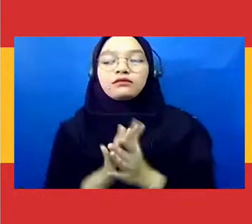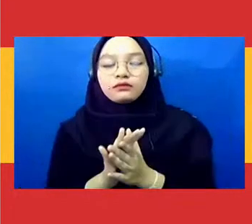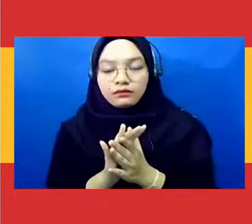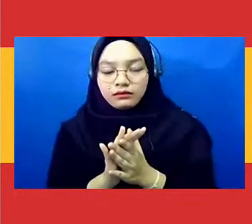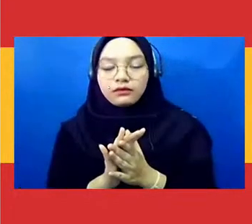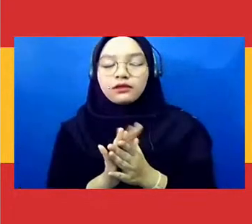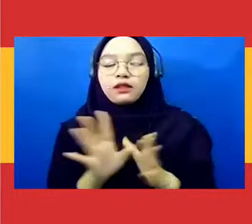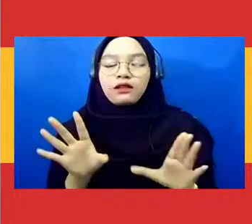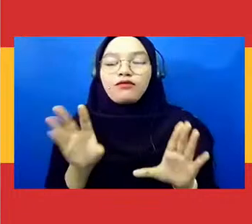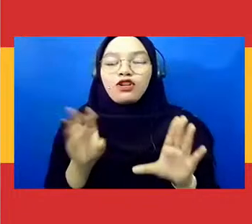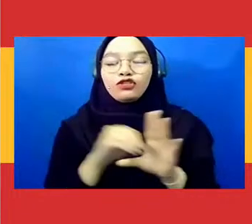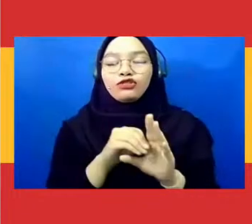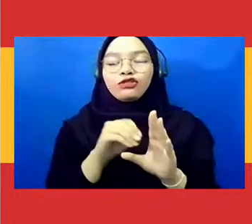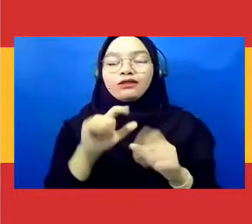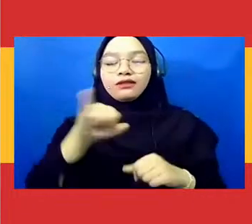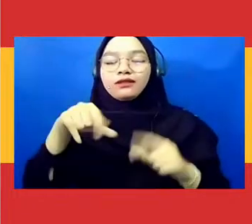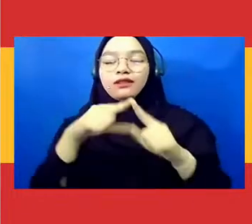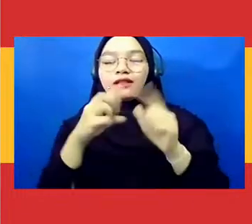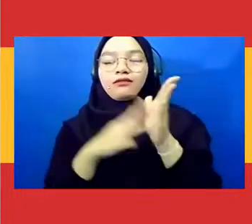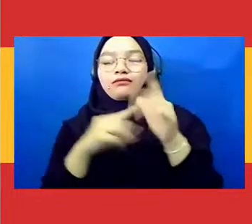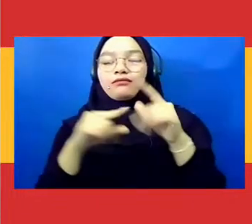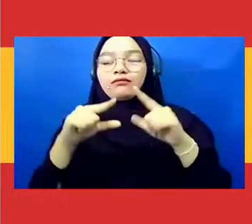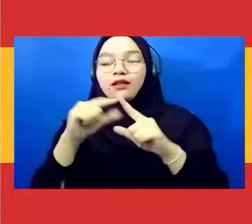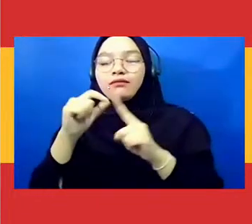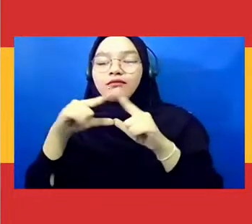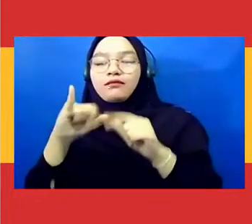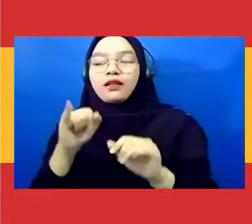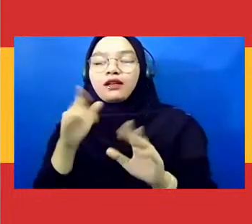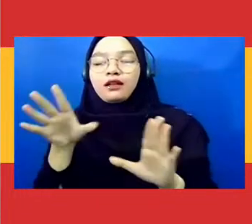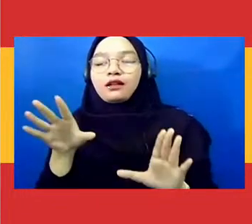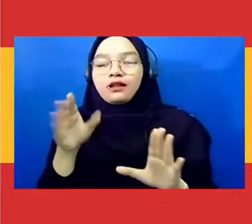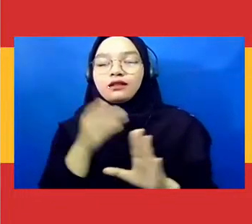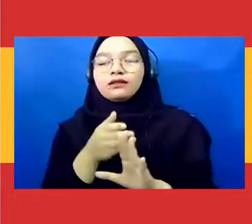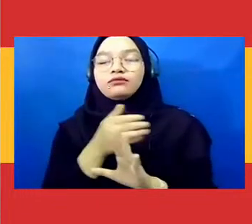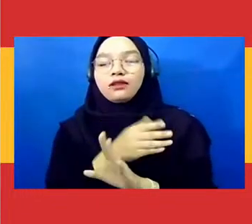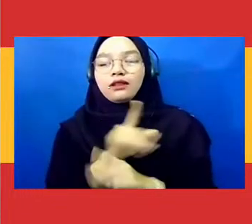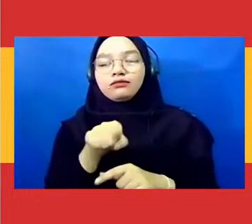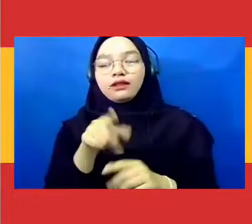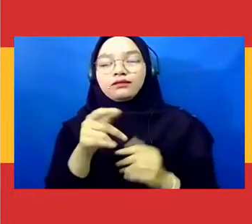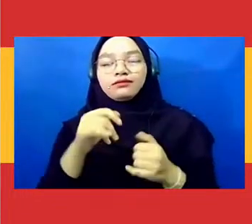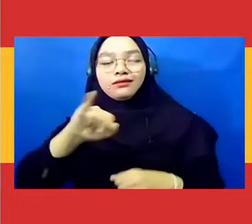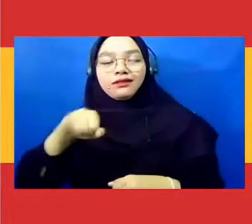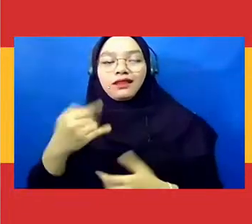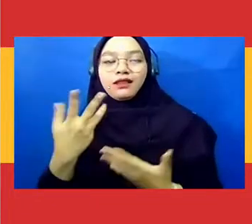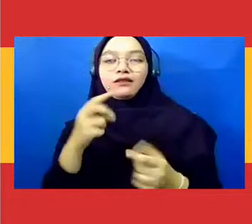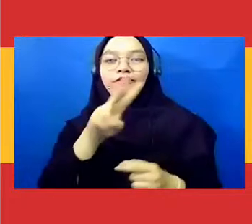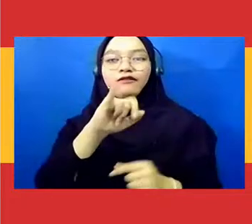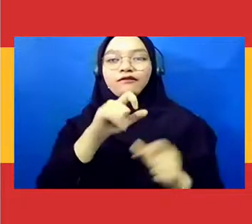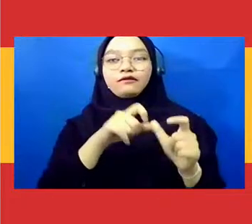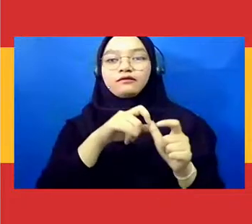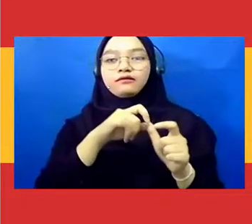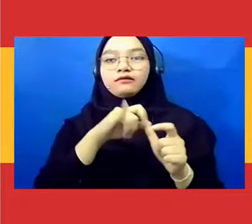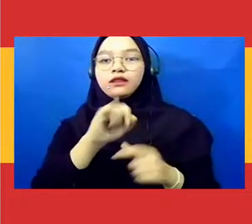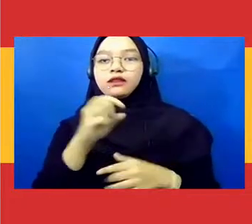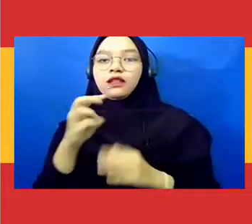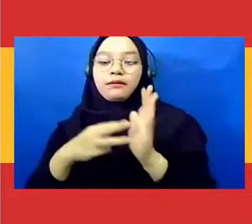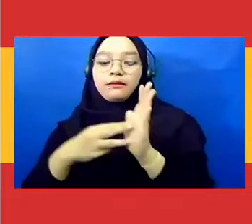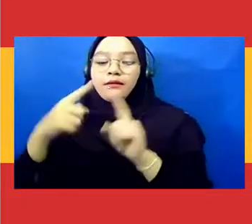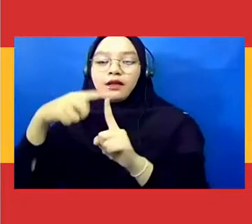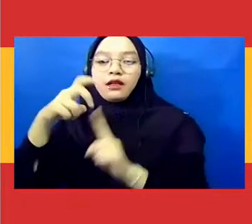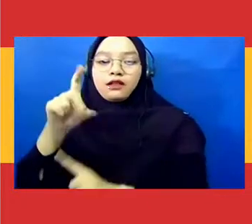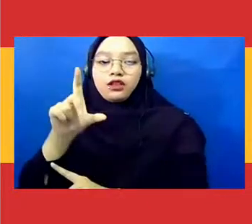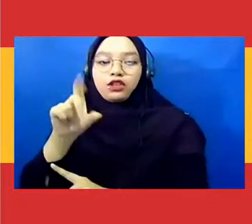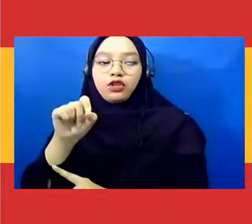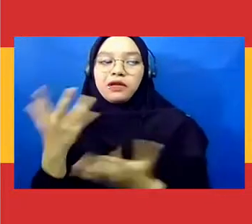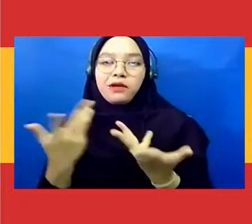apa, visi kota metro. Jadi visi kota metro itu adalah bagaimana kita membutuhkan sebuah kota dengan